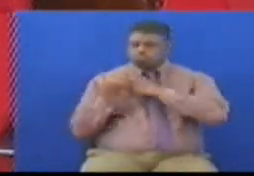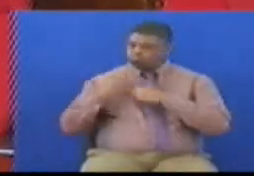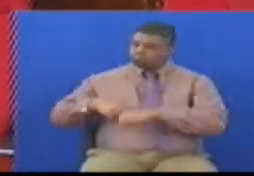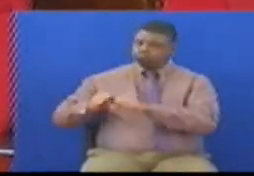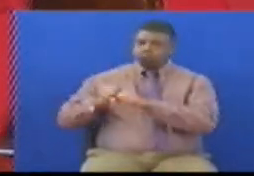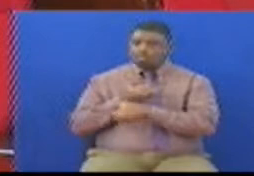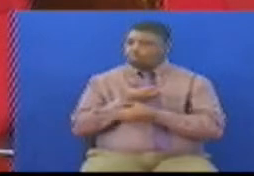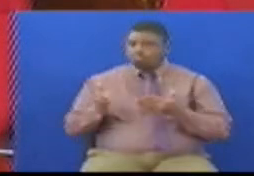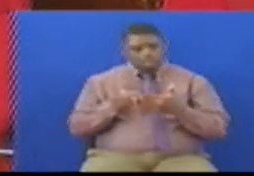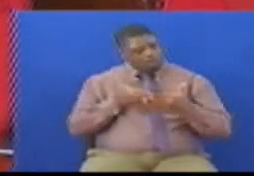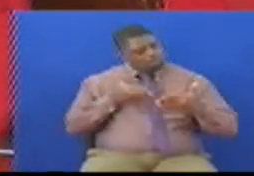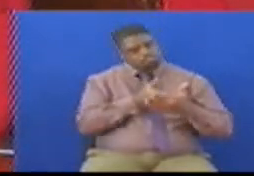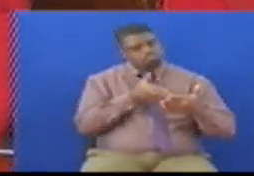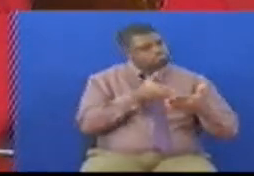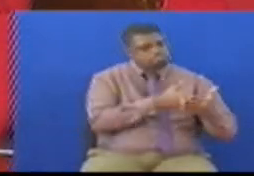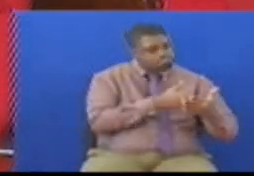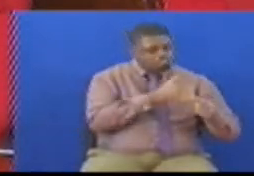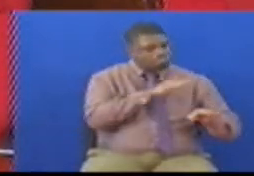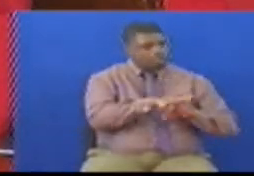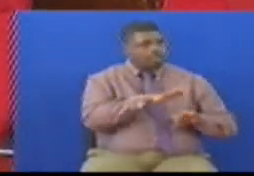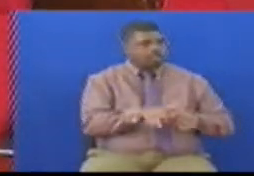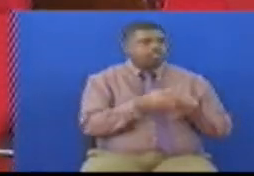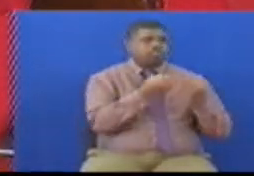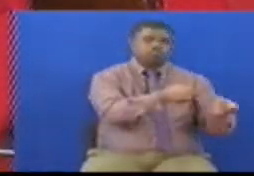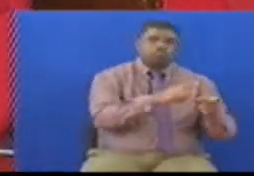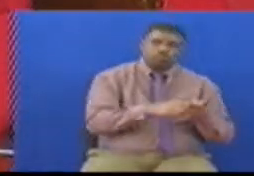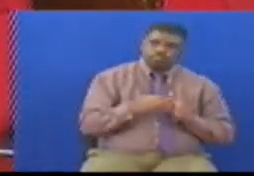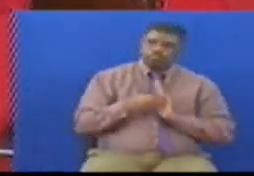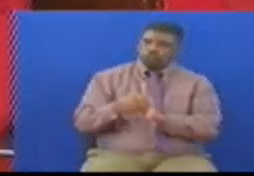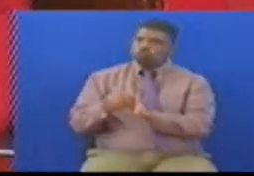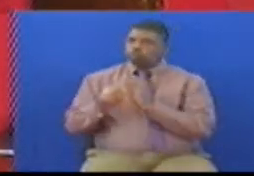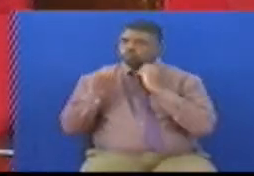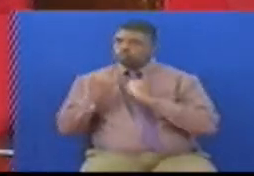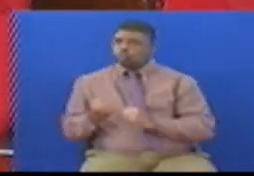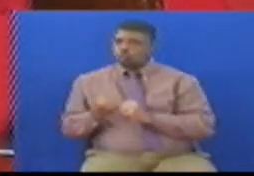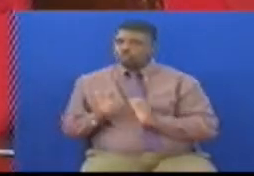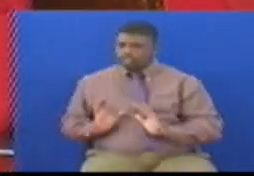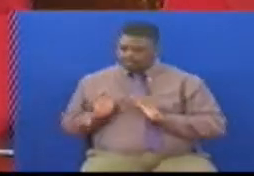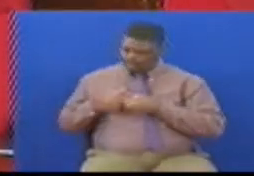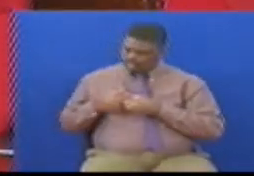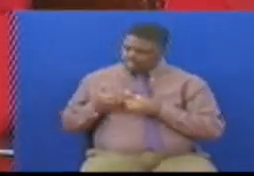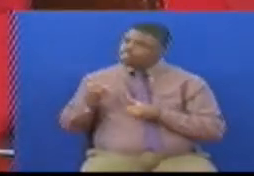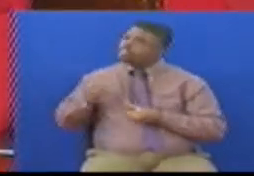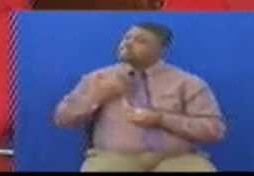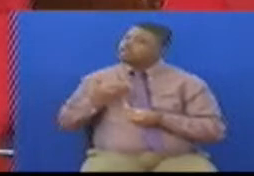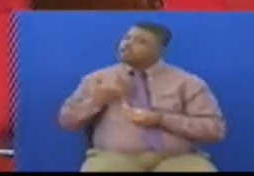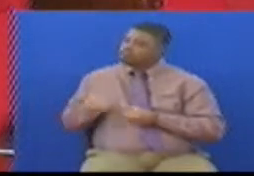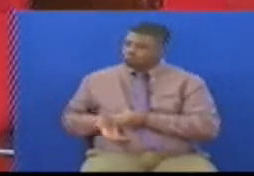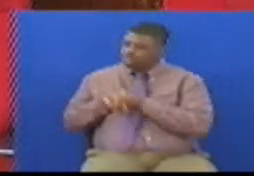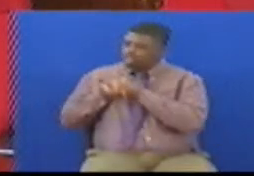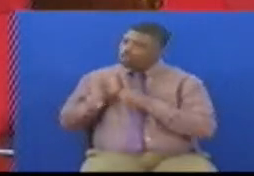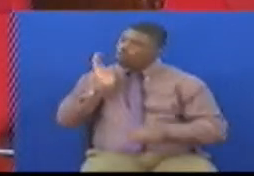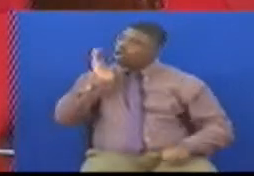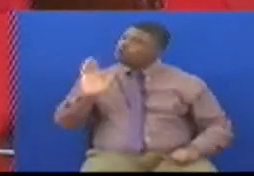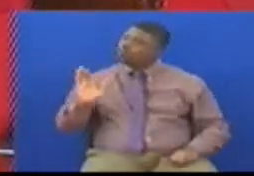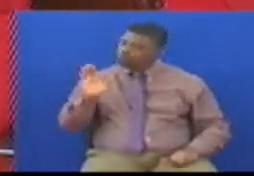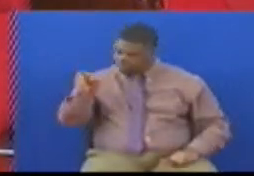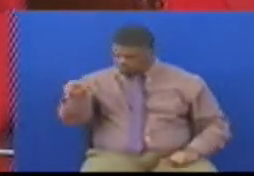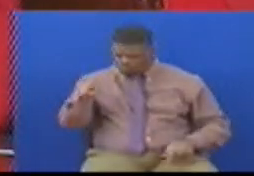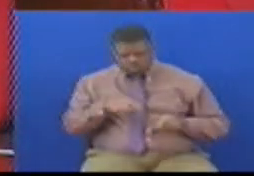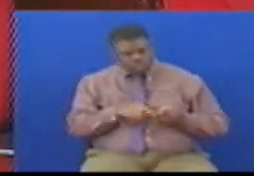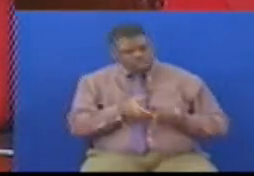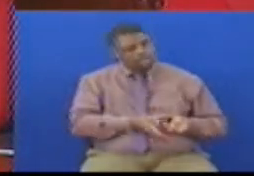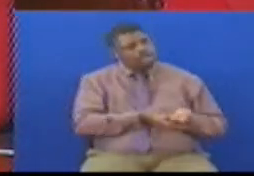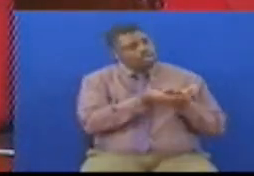vikwazo kwa kutoa maelekezo na miongozo thabiti pale kamati inapohitaji msaada wako. Aidha, namshukuru naibu